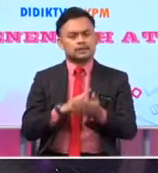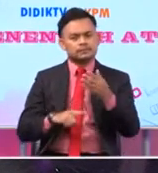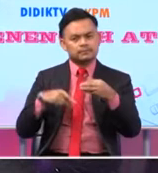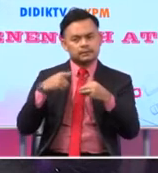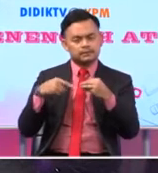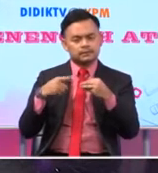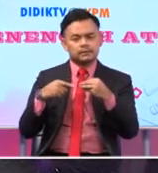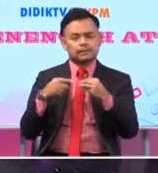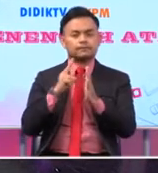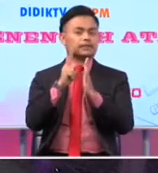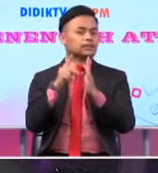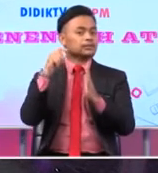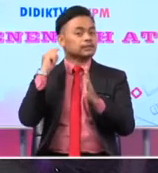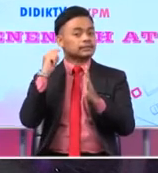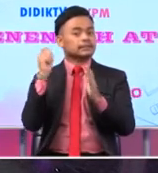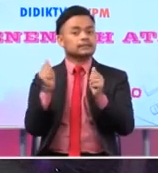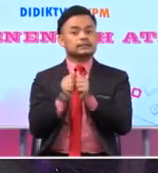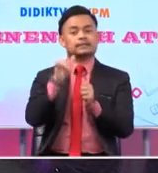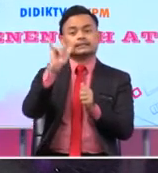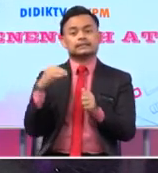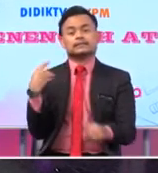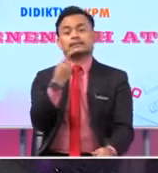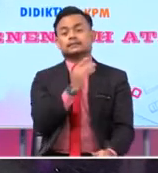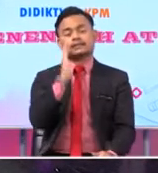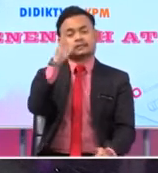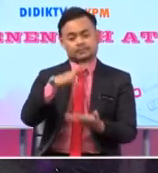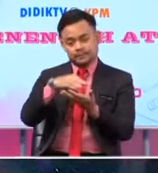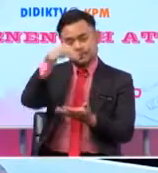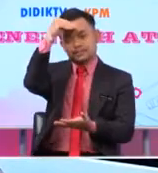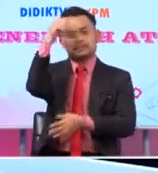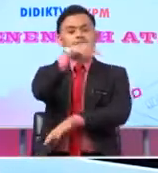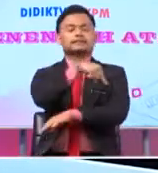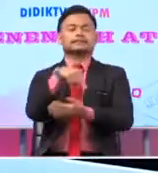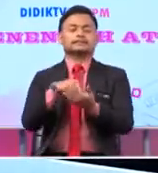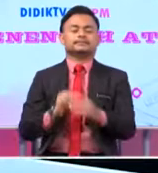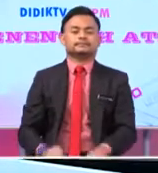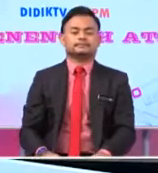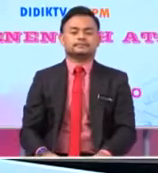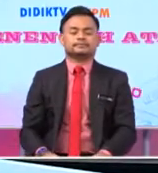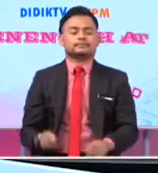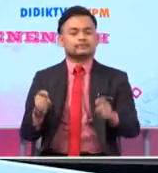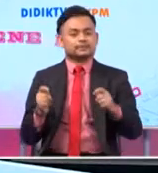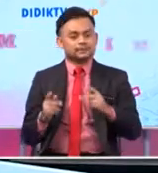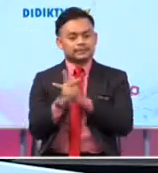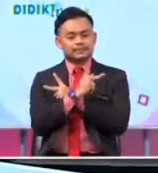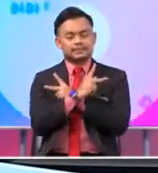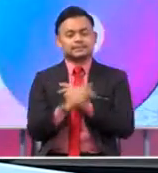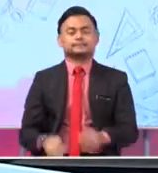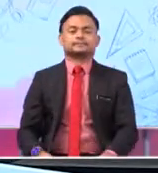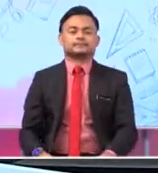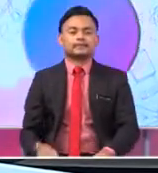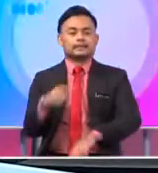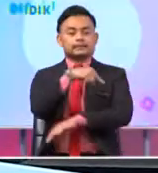video tadi itu dengan yang kita baca pada hari ini nah oke terima kasih Mira Ok hari ini kita akan belajar